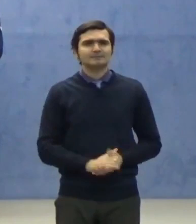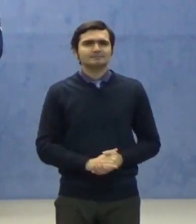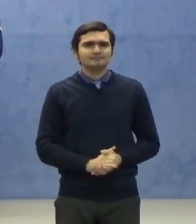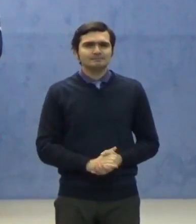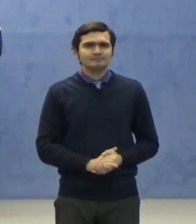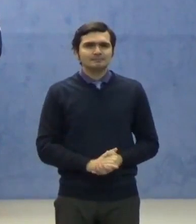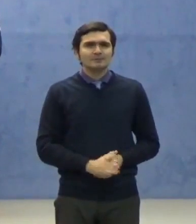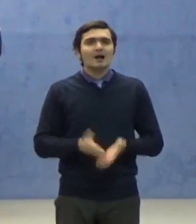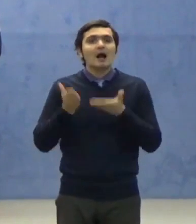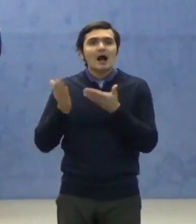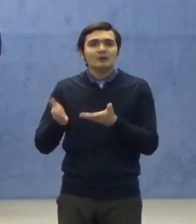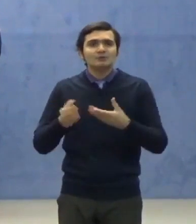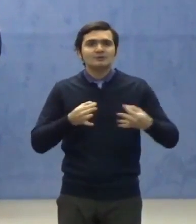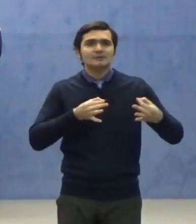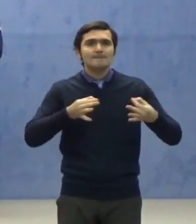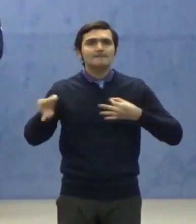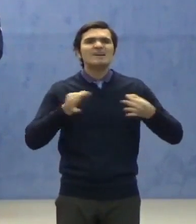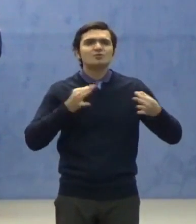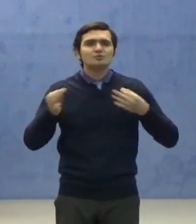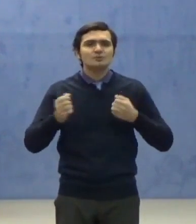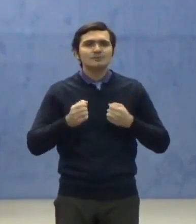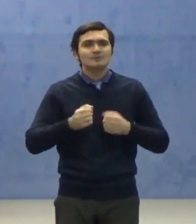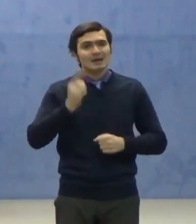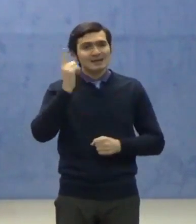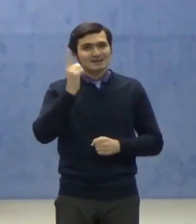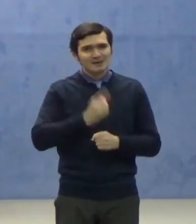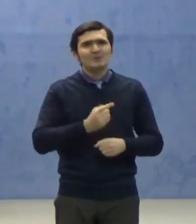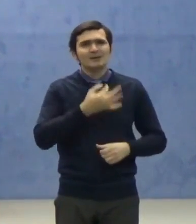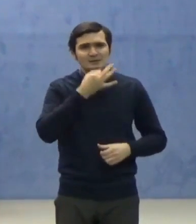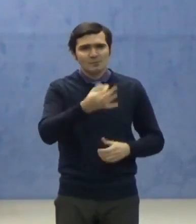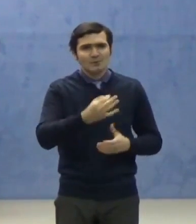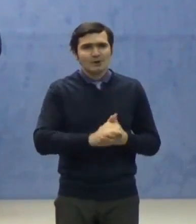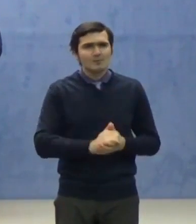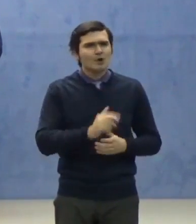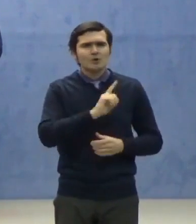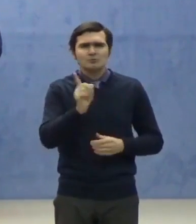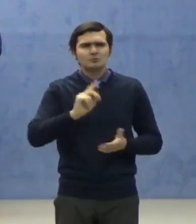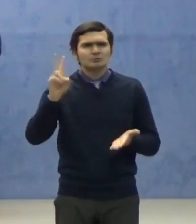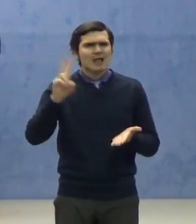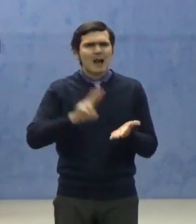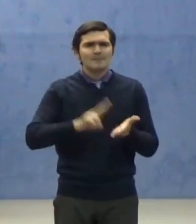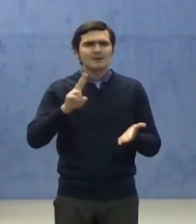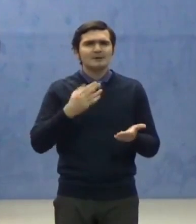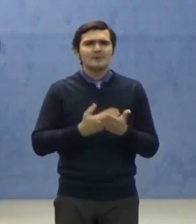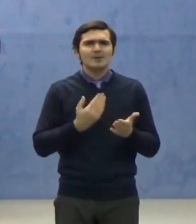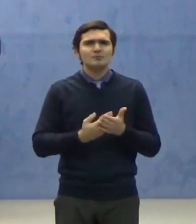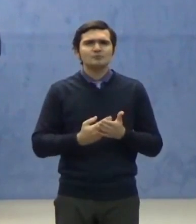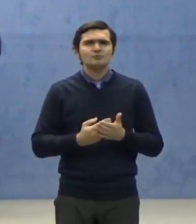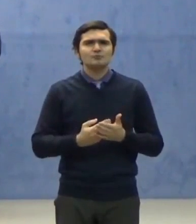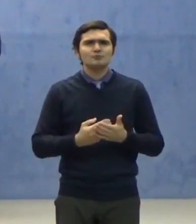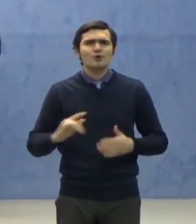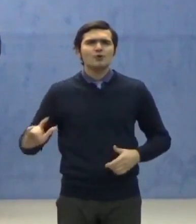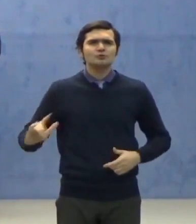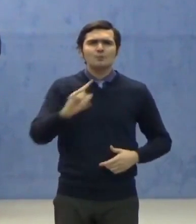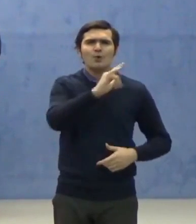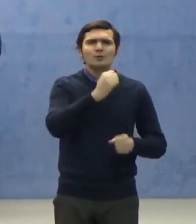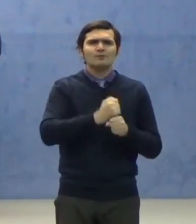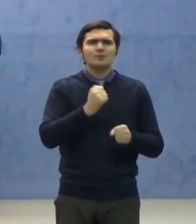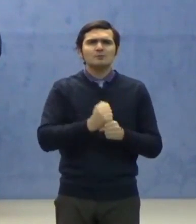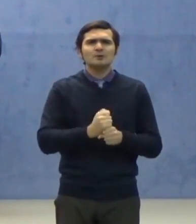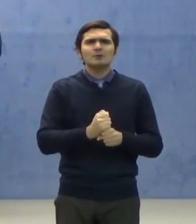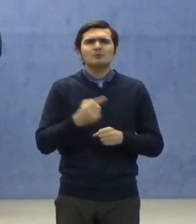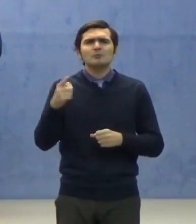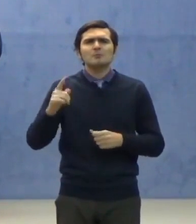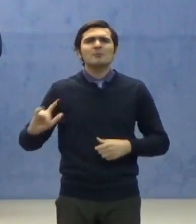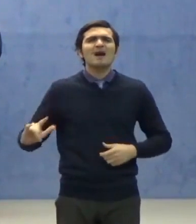Aceste măsuri trebuie să precizăm că nu se aplică zborurilor efectuate cu aeronave de